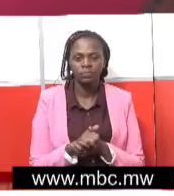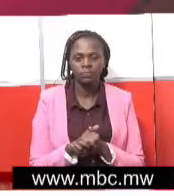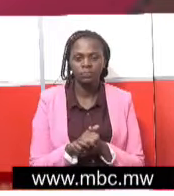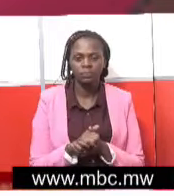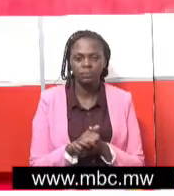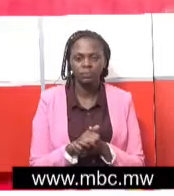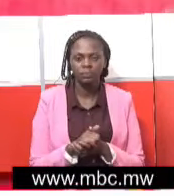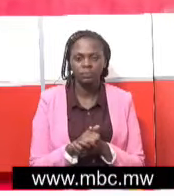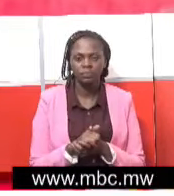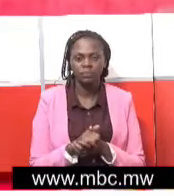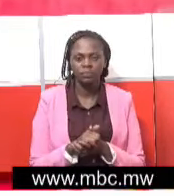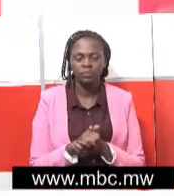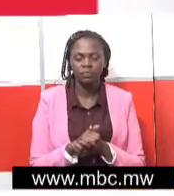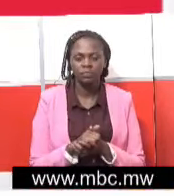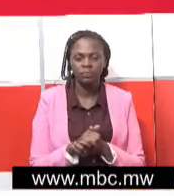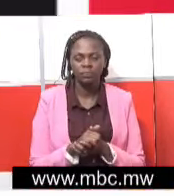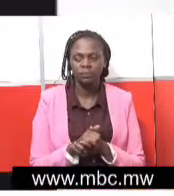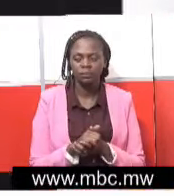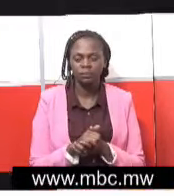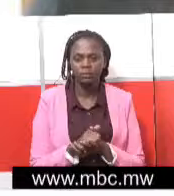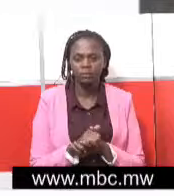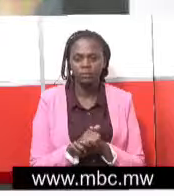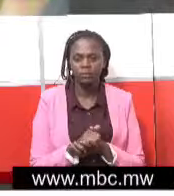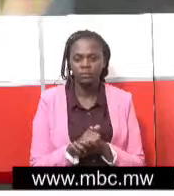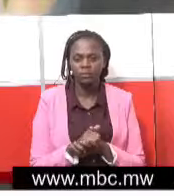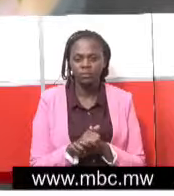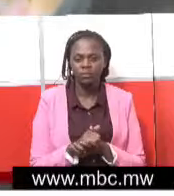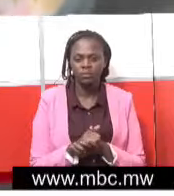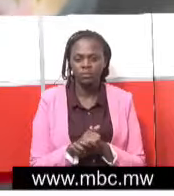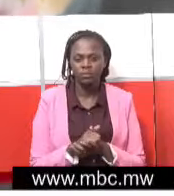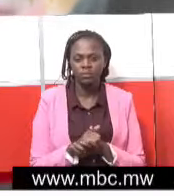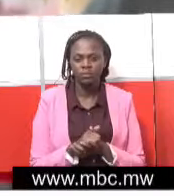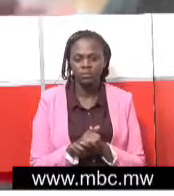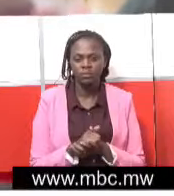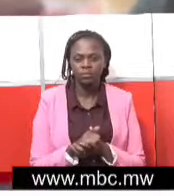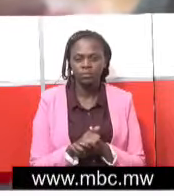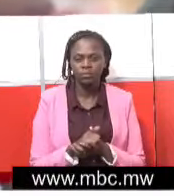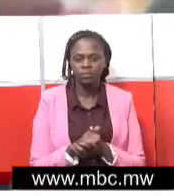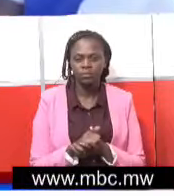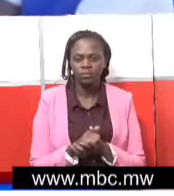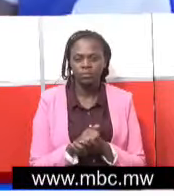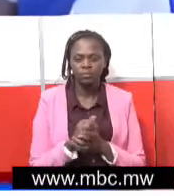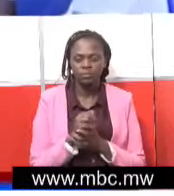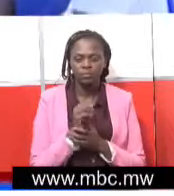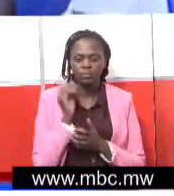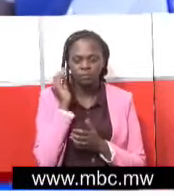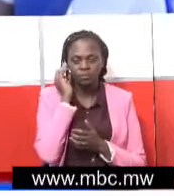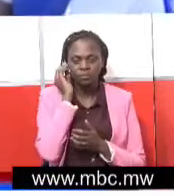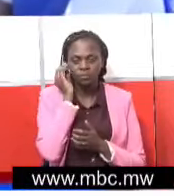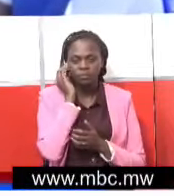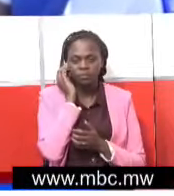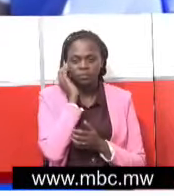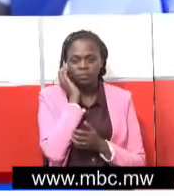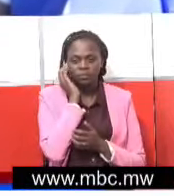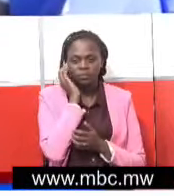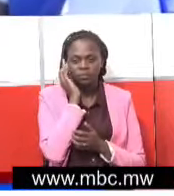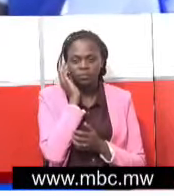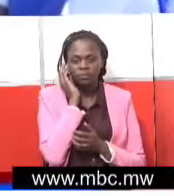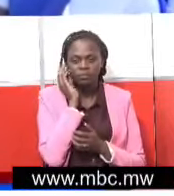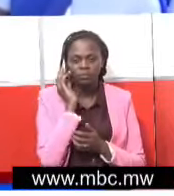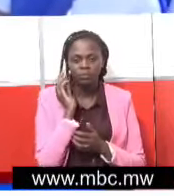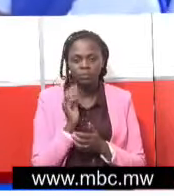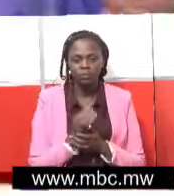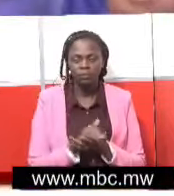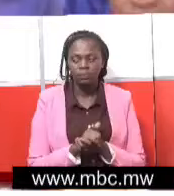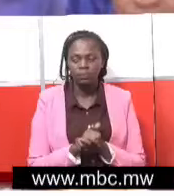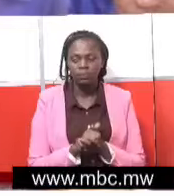mabungwe olimbana ndi mchitidwe ochitana nkhanza. Ndipo boma la Britain lati lithandiza pa ntchito za maphunziro